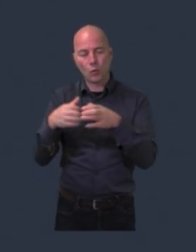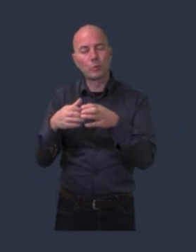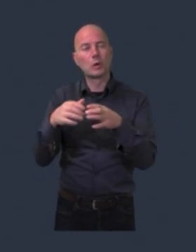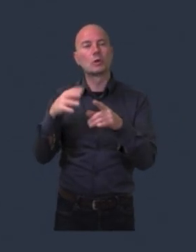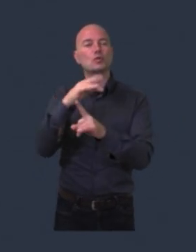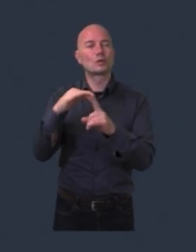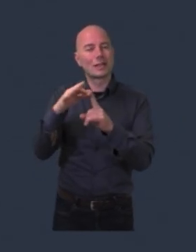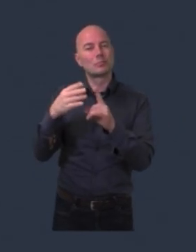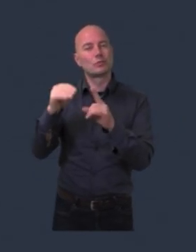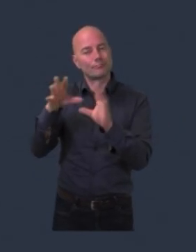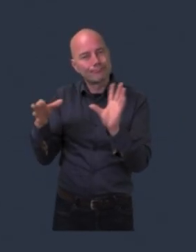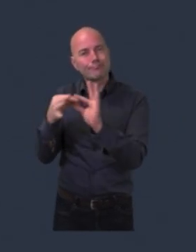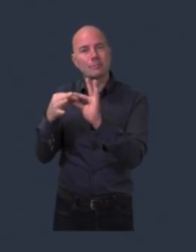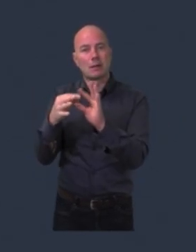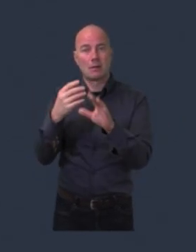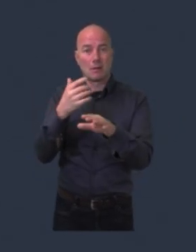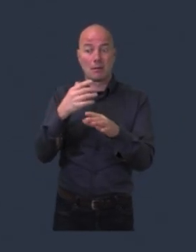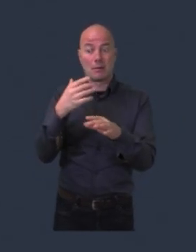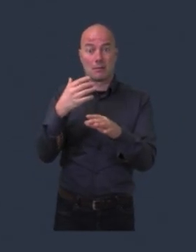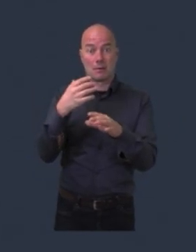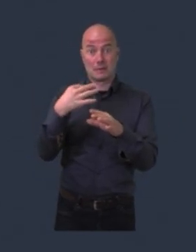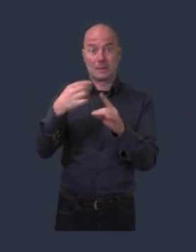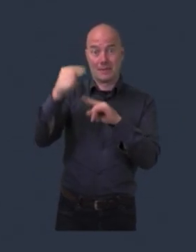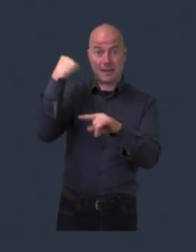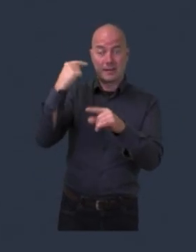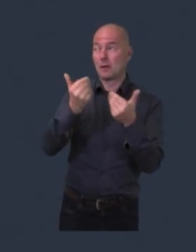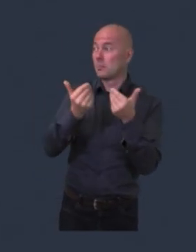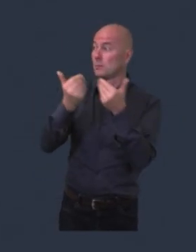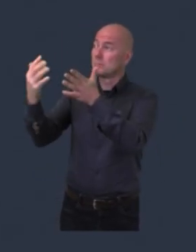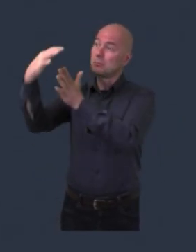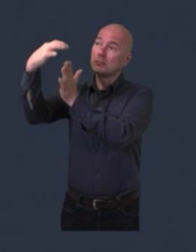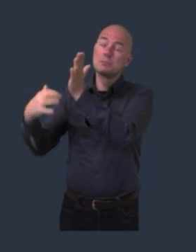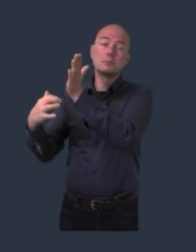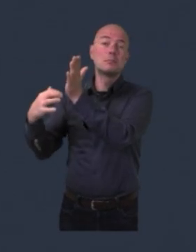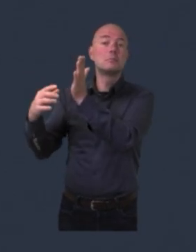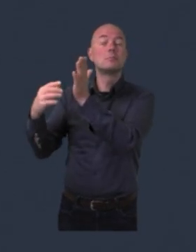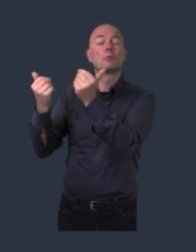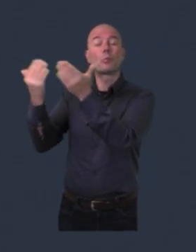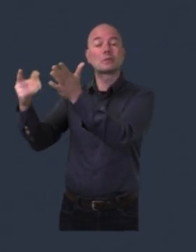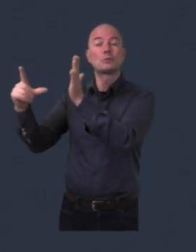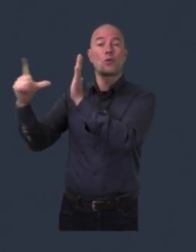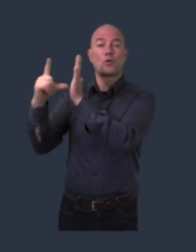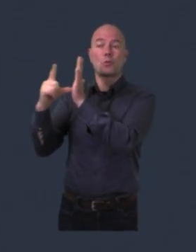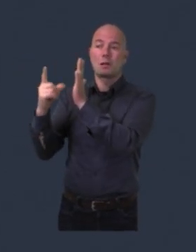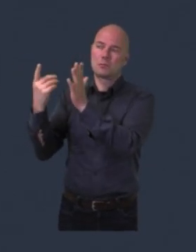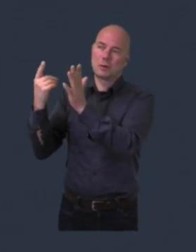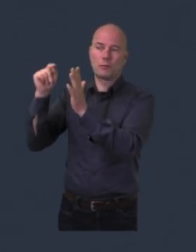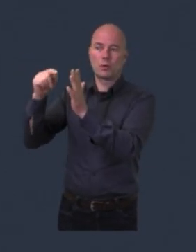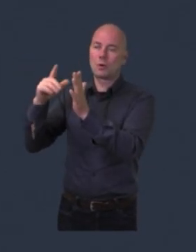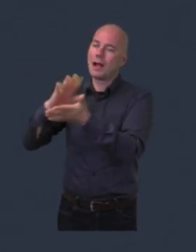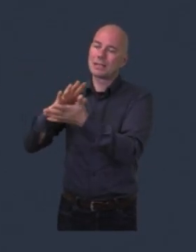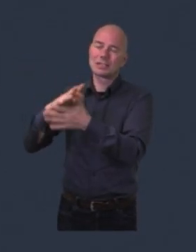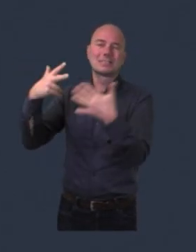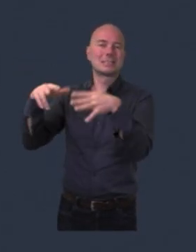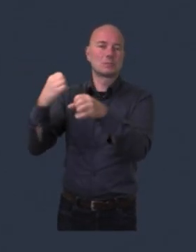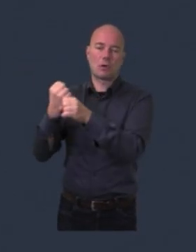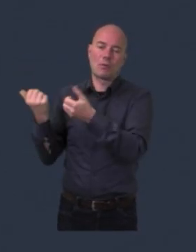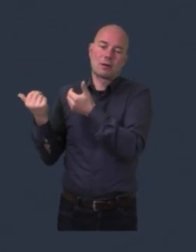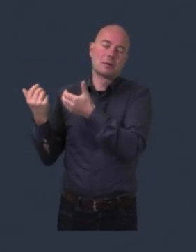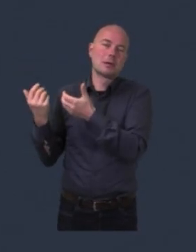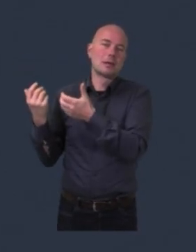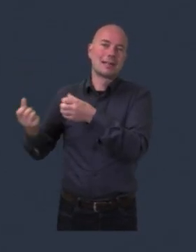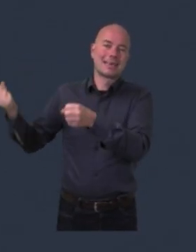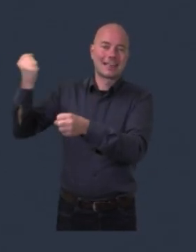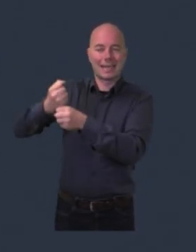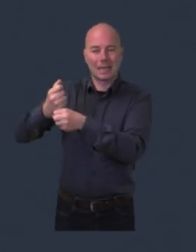la semaine dernière à l'Assemblée nationale une proposition de loi visant à créer un minimum accessible dès 18 ans, un minimum jeunesse,